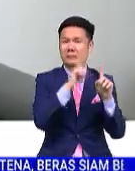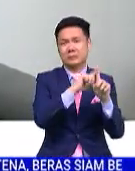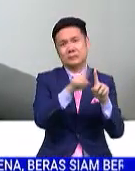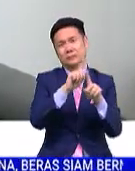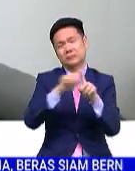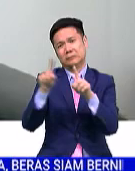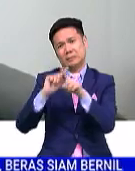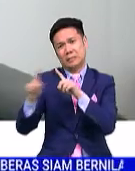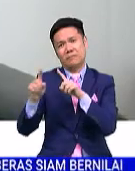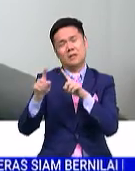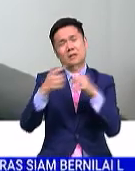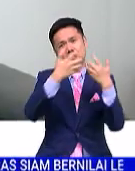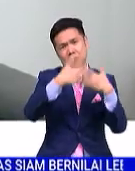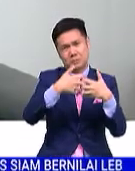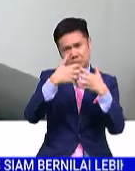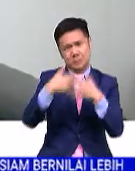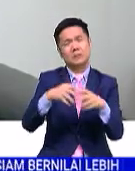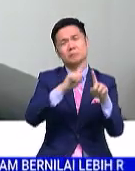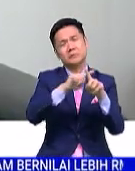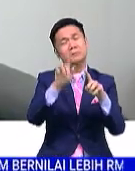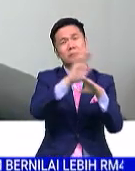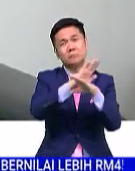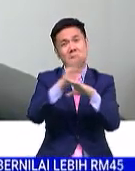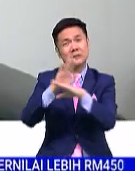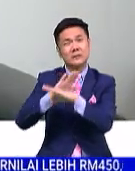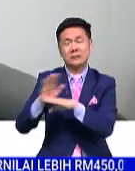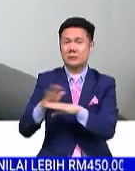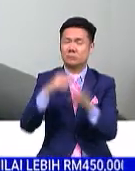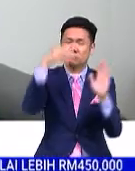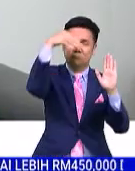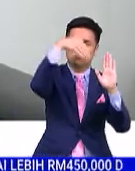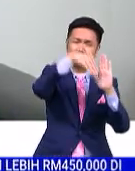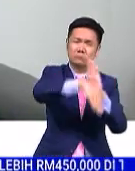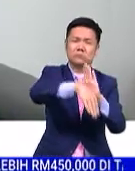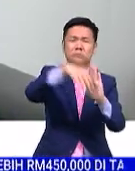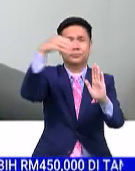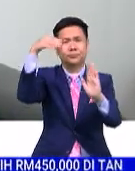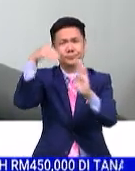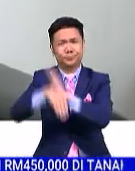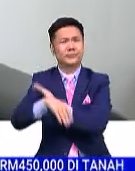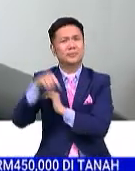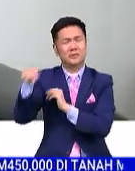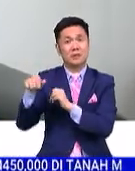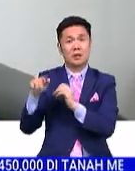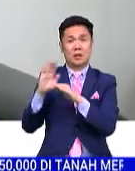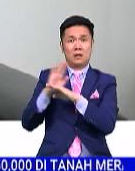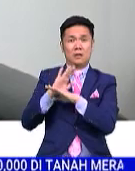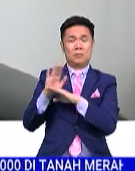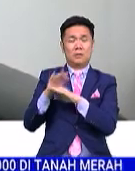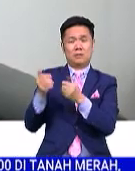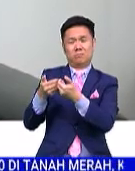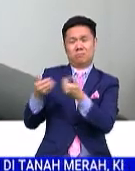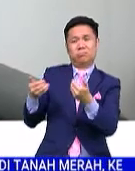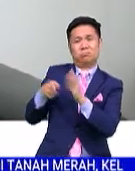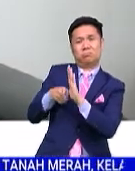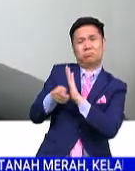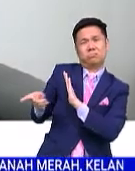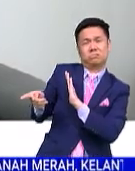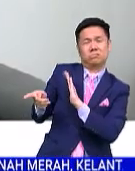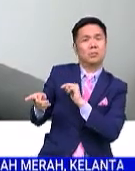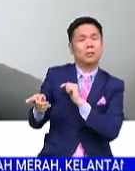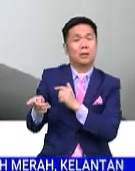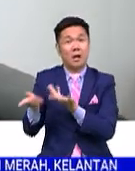tertentu yang terkesan, yang mana ia menjadi peniaga yang terpinggir lah. Bila jadi peniaga terpinggir ni,